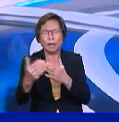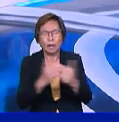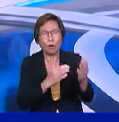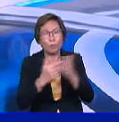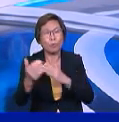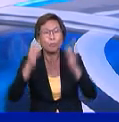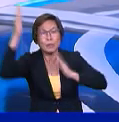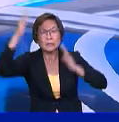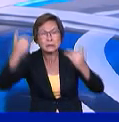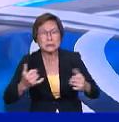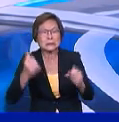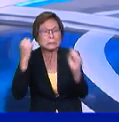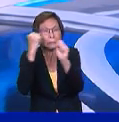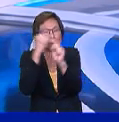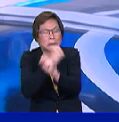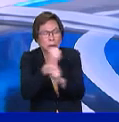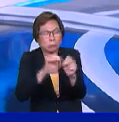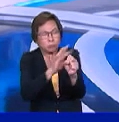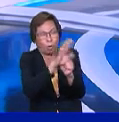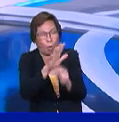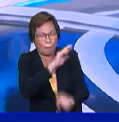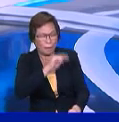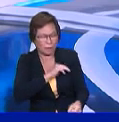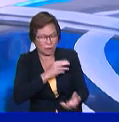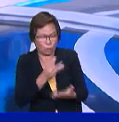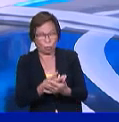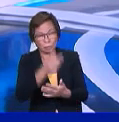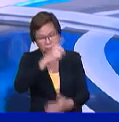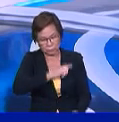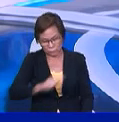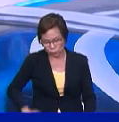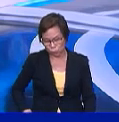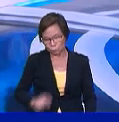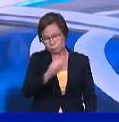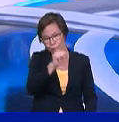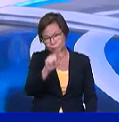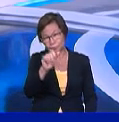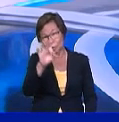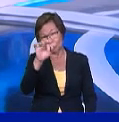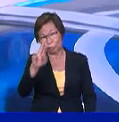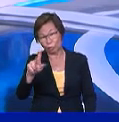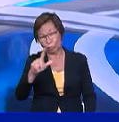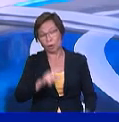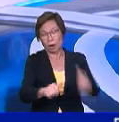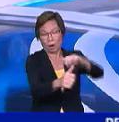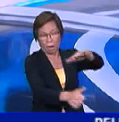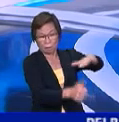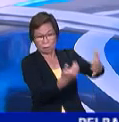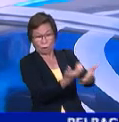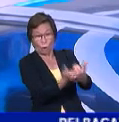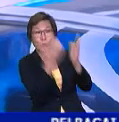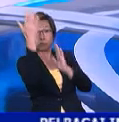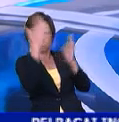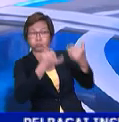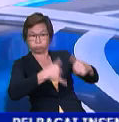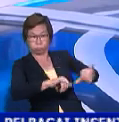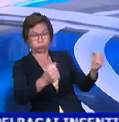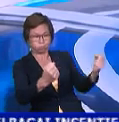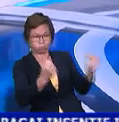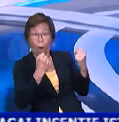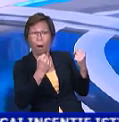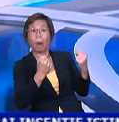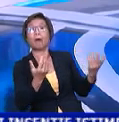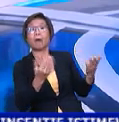cabaran COVID-19. Menteri Kewangan Tengku Dato' Sri Zafrul Abdul Aziz berkata asas ekonomi negara masih